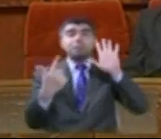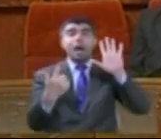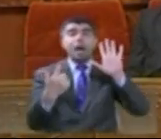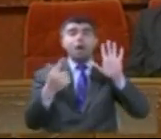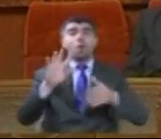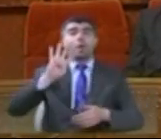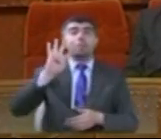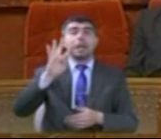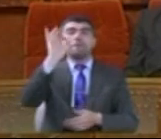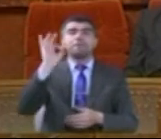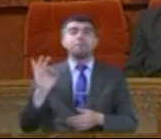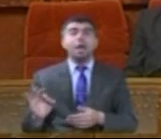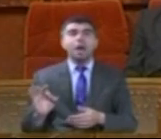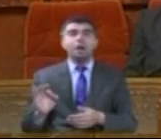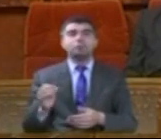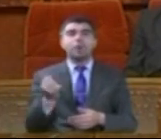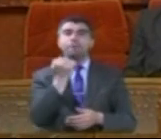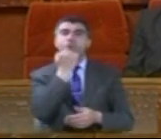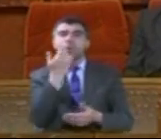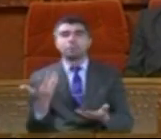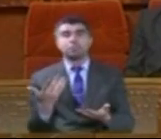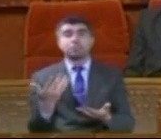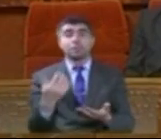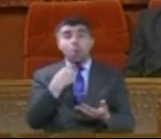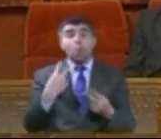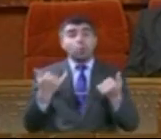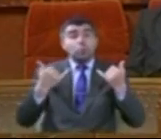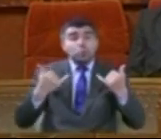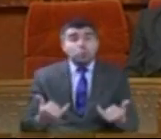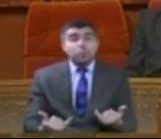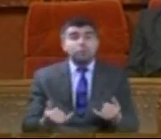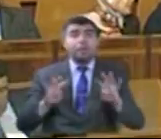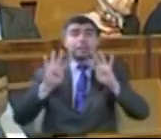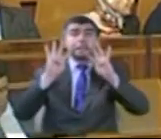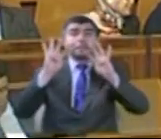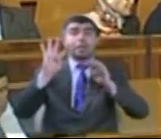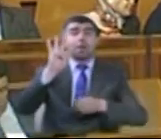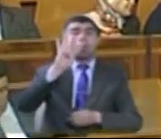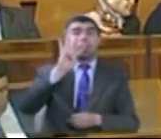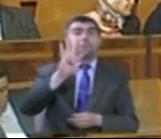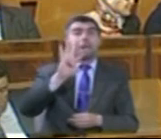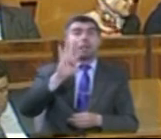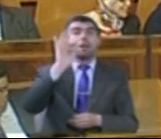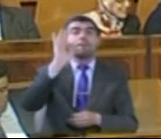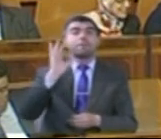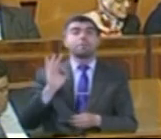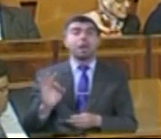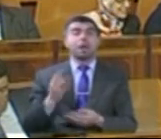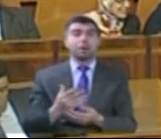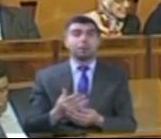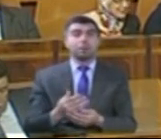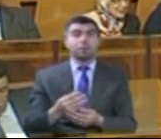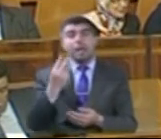في 2012. اليوم كنوصلوا الحمد لله ل 48، كنوصلوا الآن يعني الآن